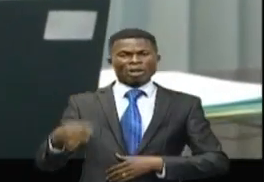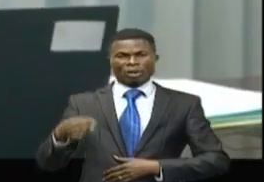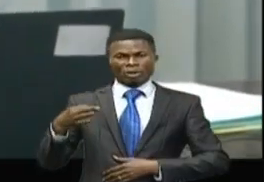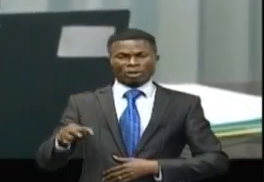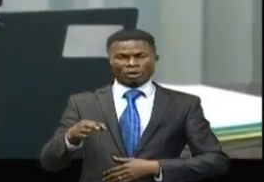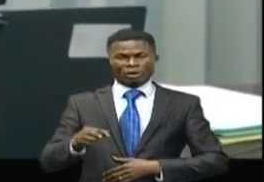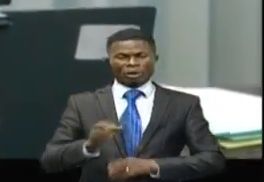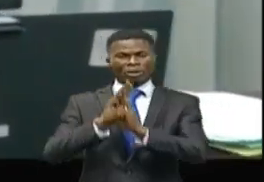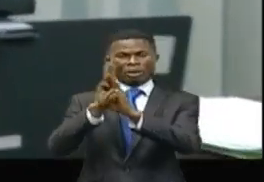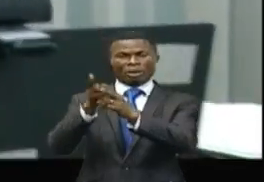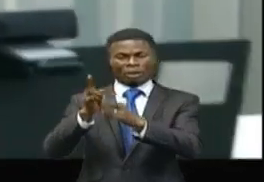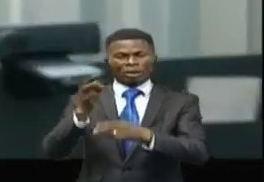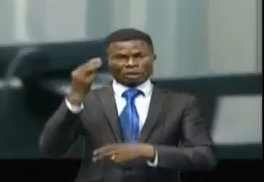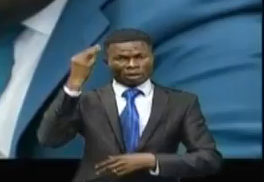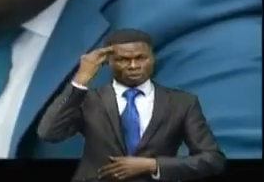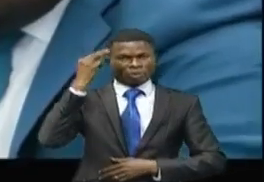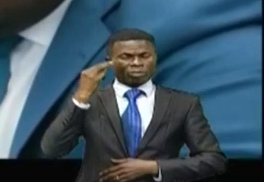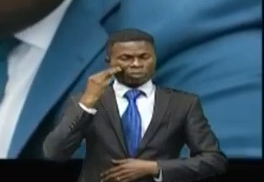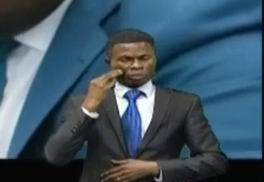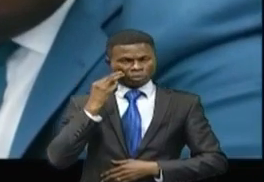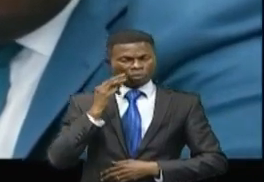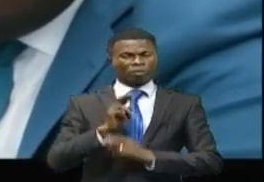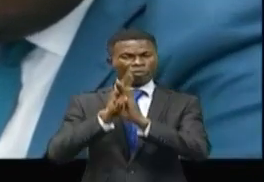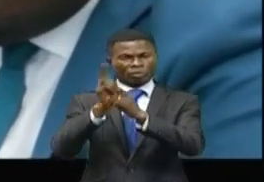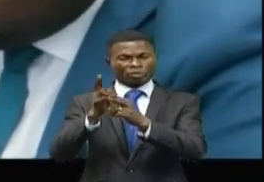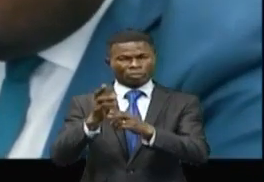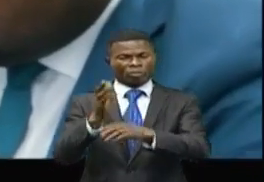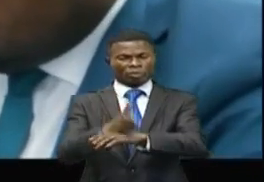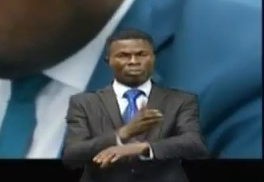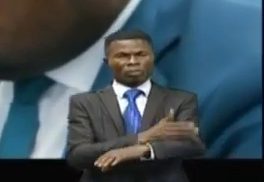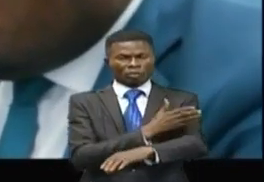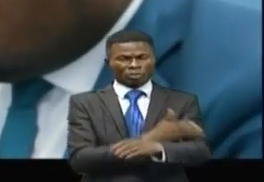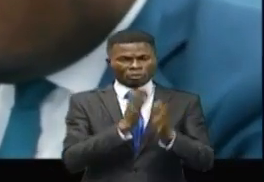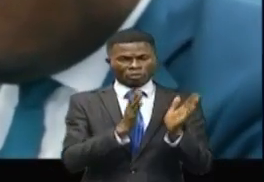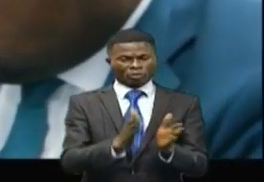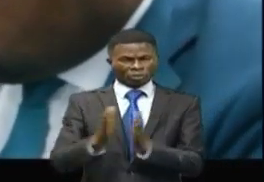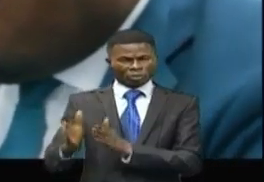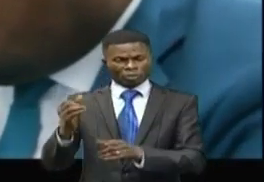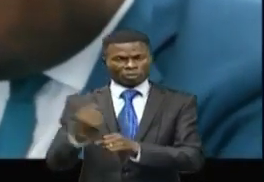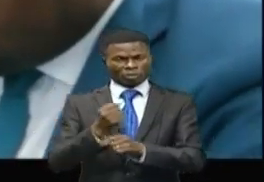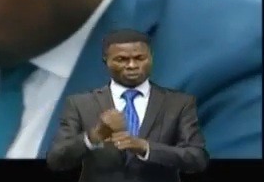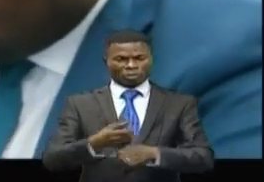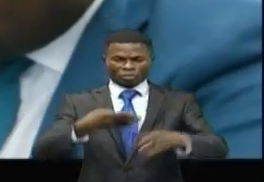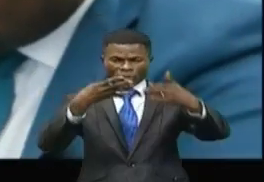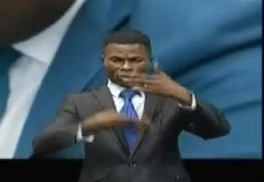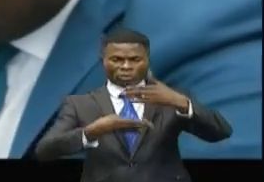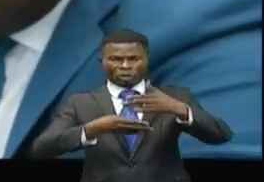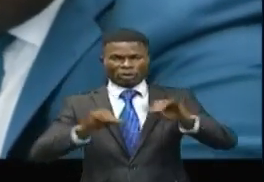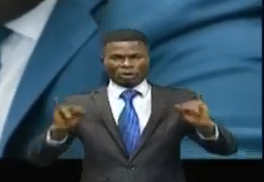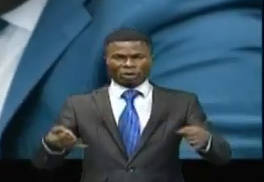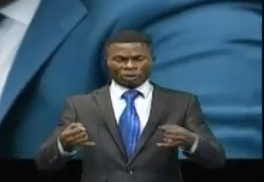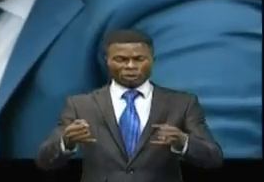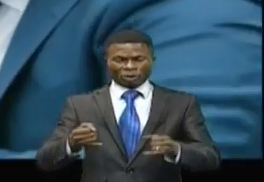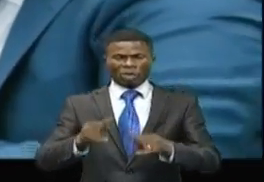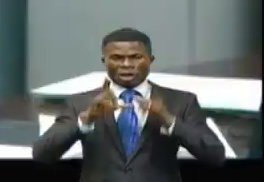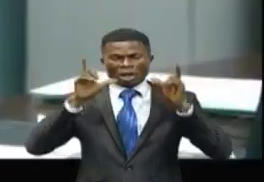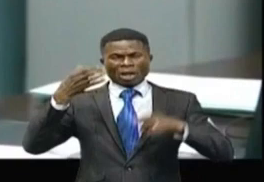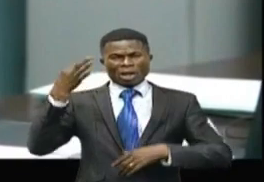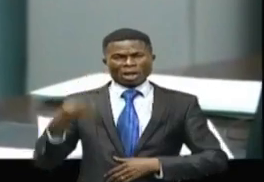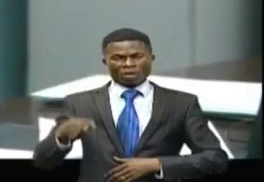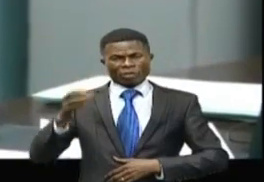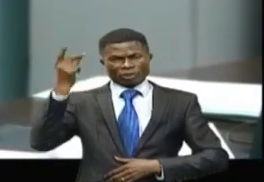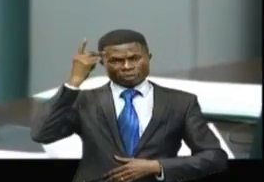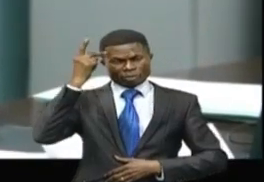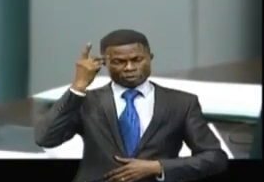présenté au conseil un rapport sur l'état d'avancement des préparatifs des neuvièmes jeux de la francophonie à kinshasa il a